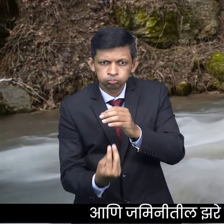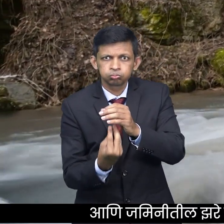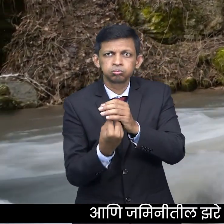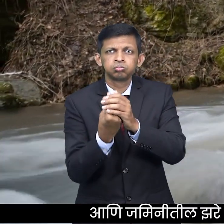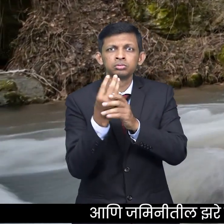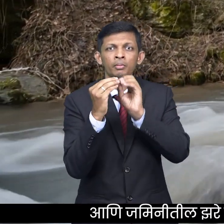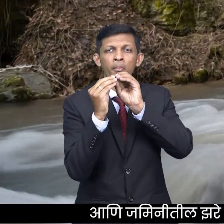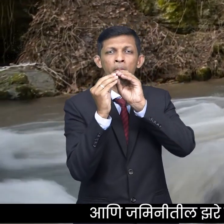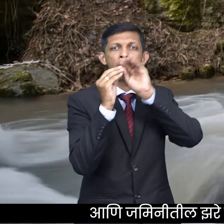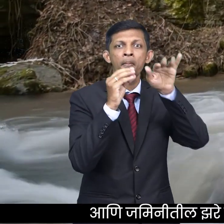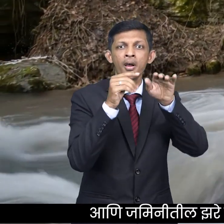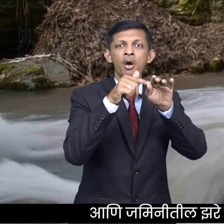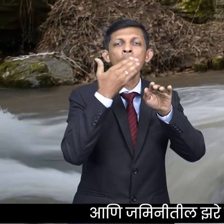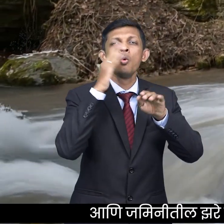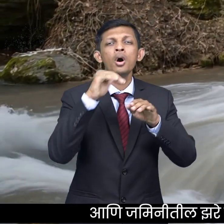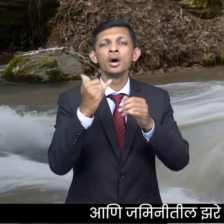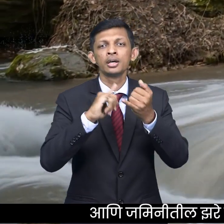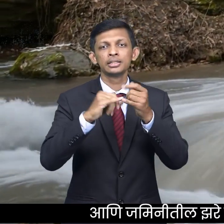येते.